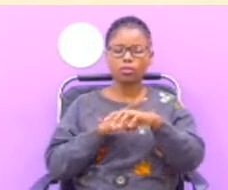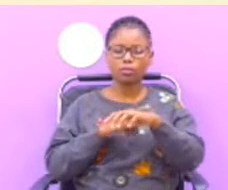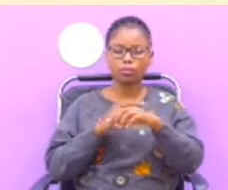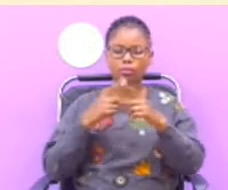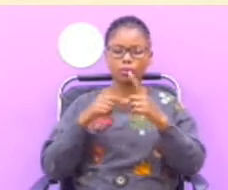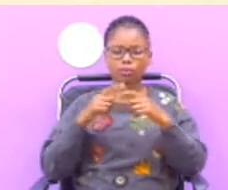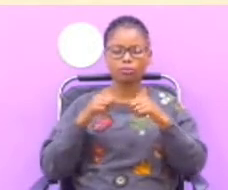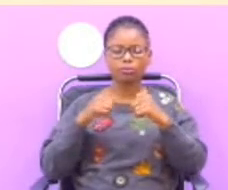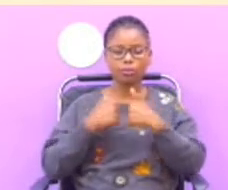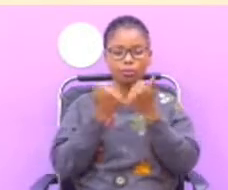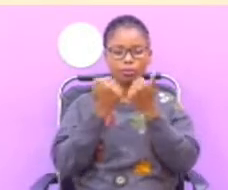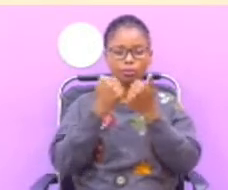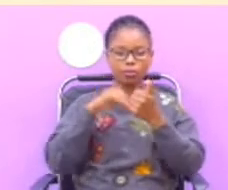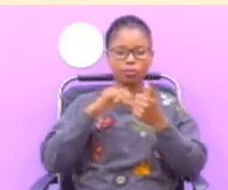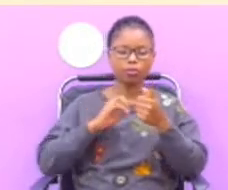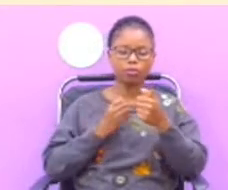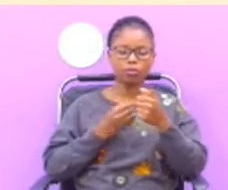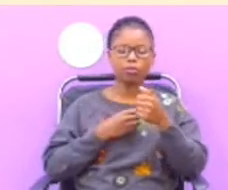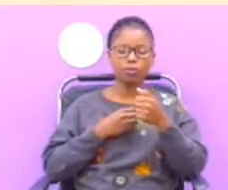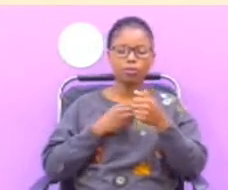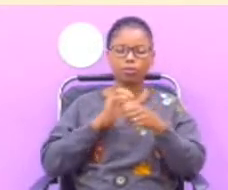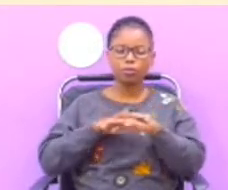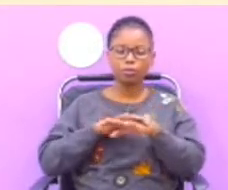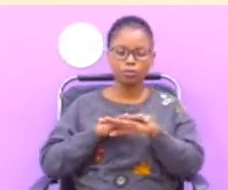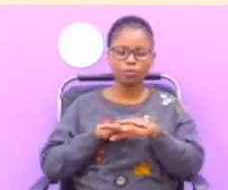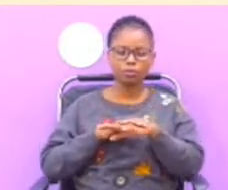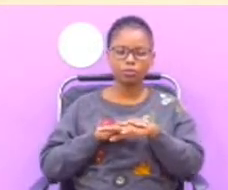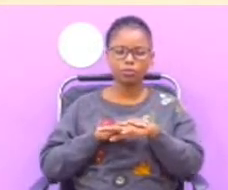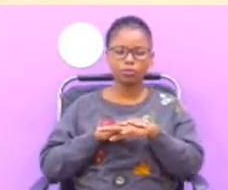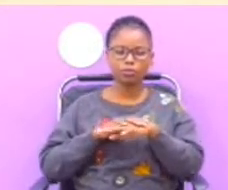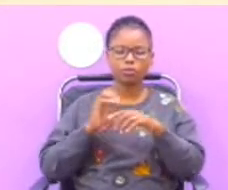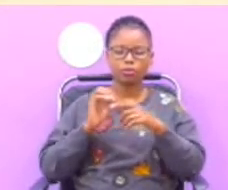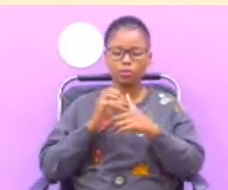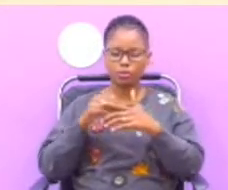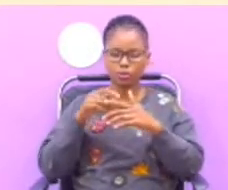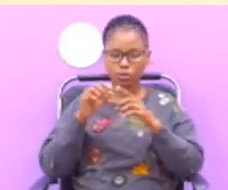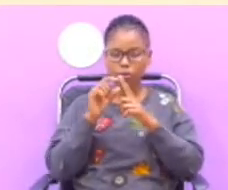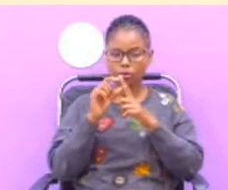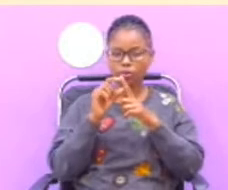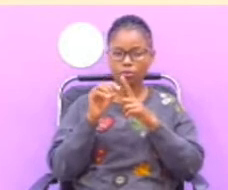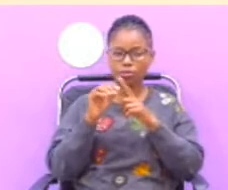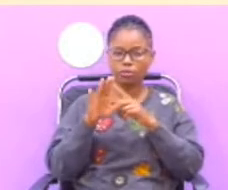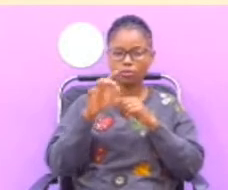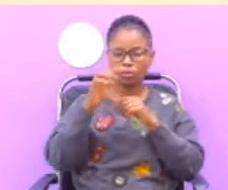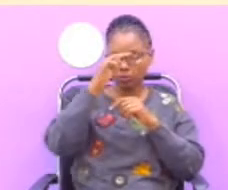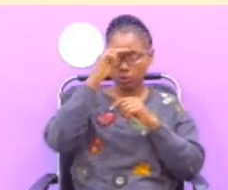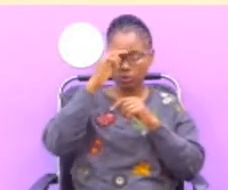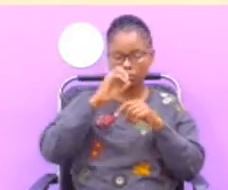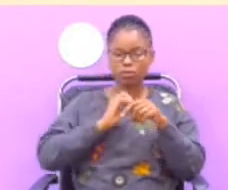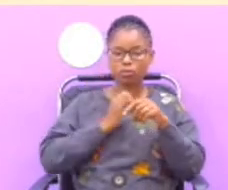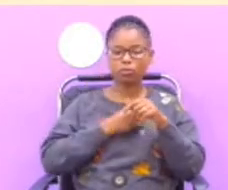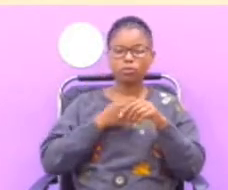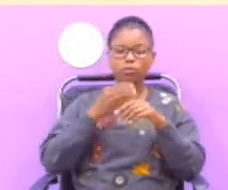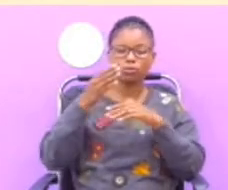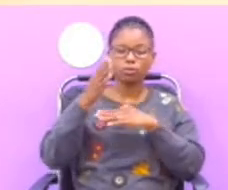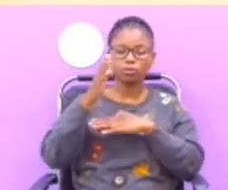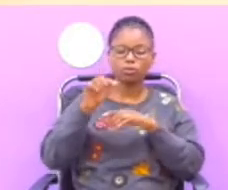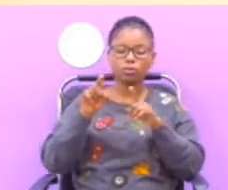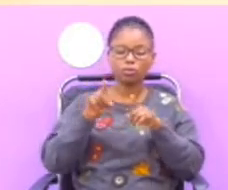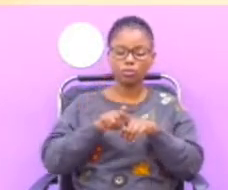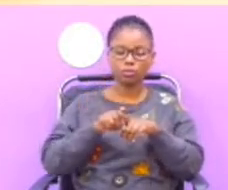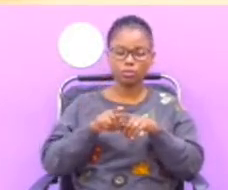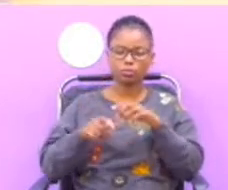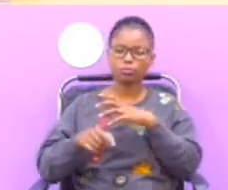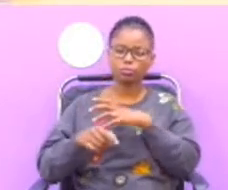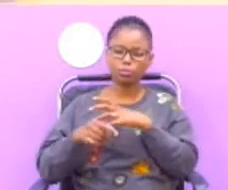reke itwekũke twĩ wega-inĩ waku, ona tũrĩ kiugo-inĩ gĩaku, nĩ tondũ we nĩwe Ngai witũ, na nĩwe hinya witũ,